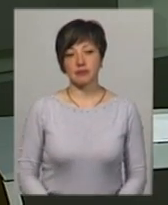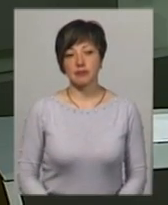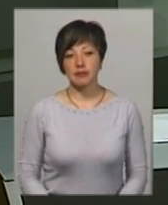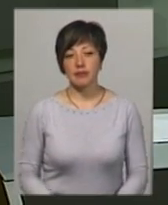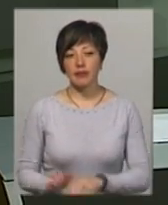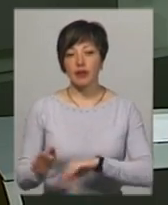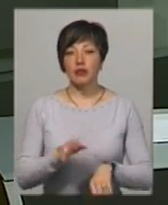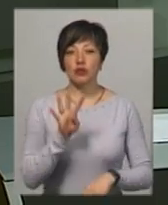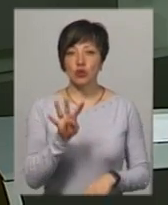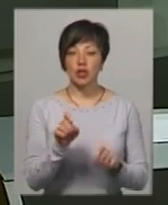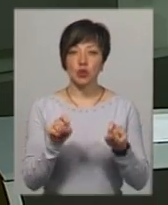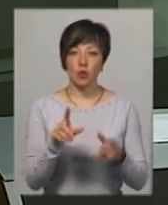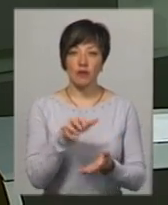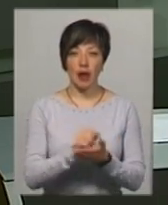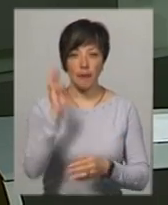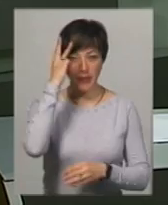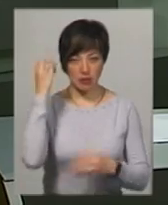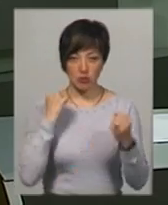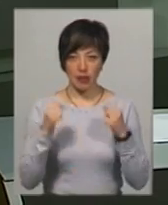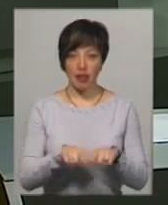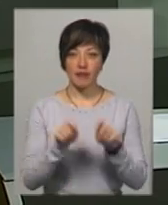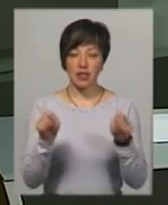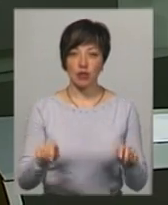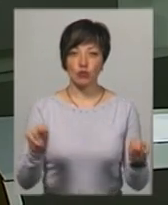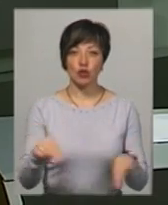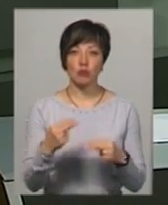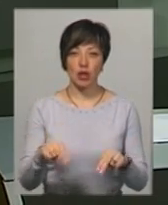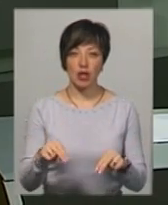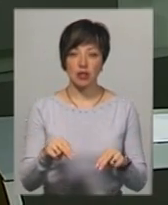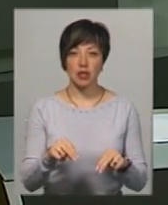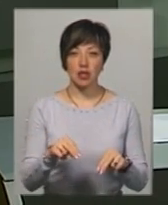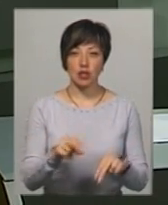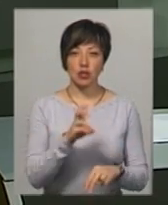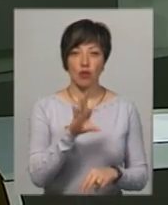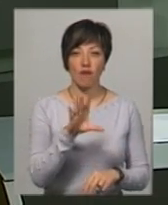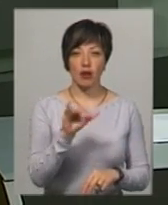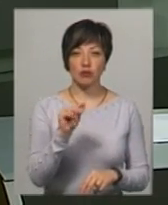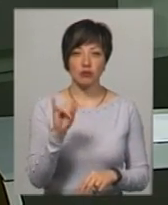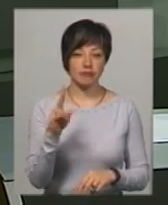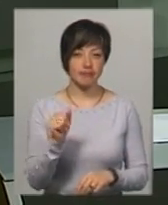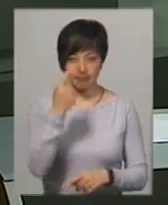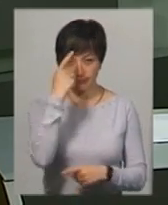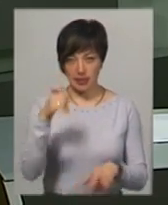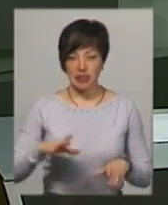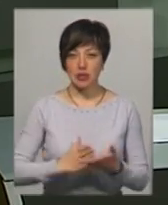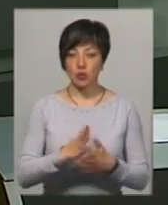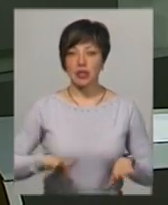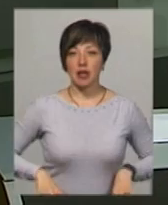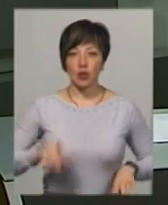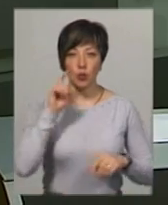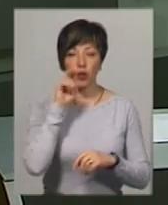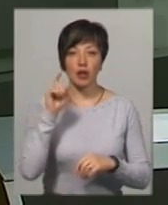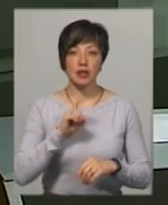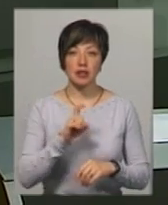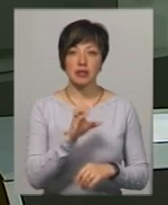4 золота вибороли хмельницькі тхвондисти на відкритому чемпіонаті Словаччини, повідомляє заслужений тренер України з тхвондо